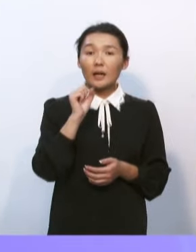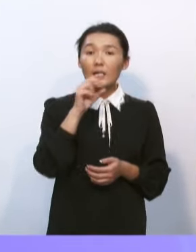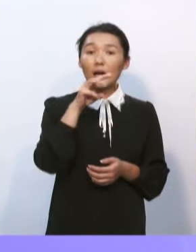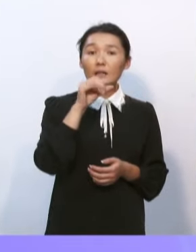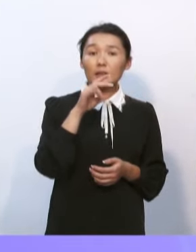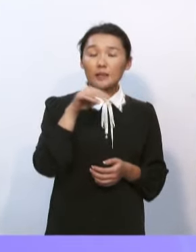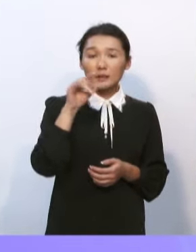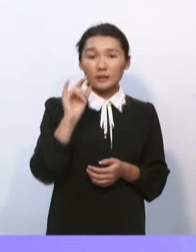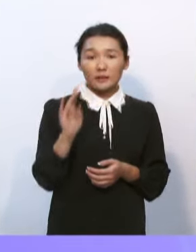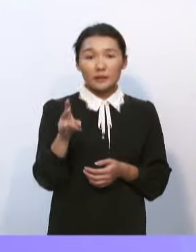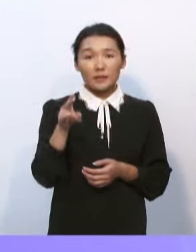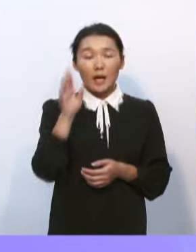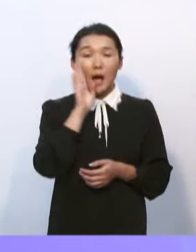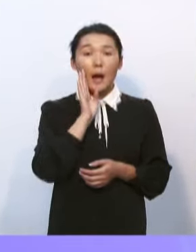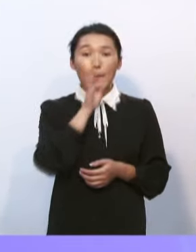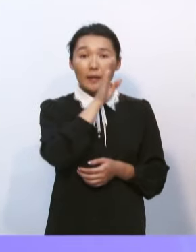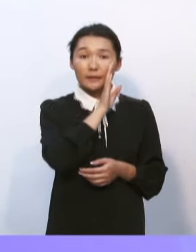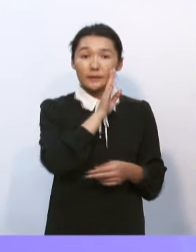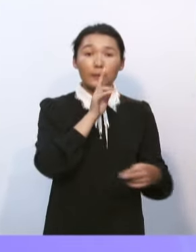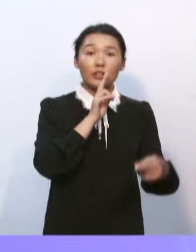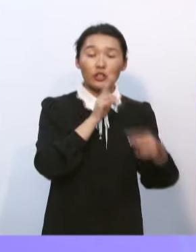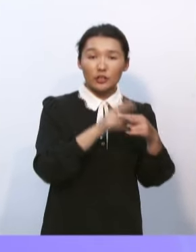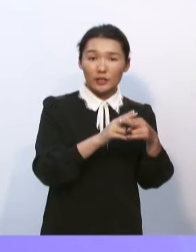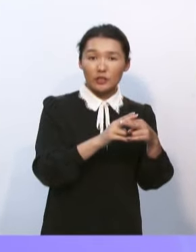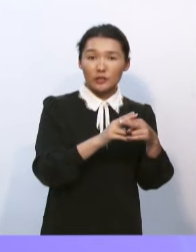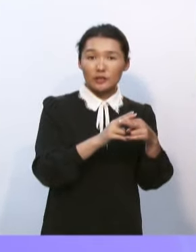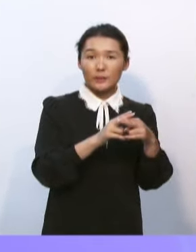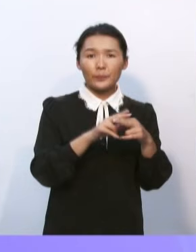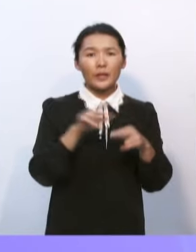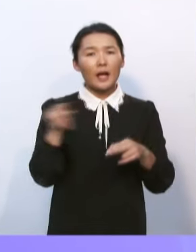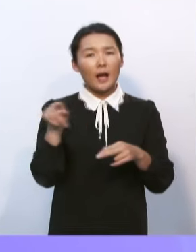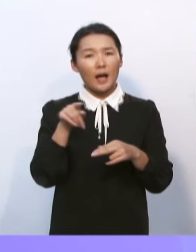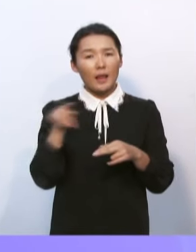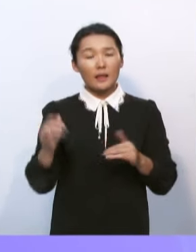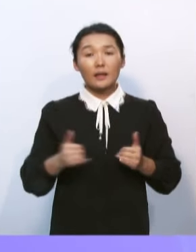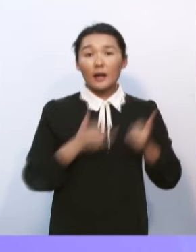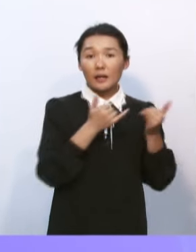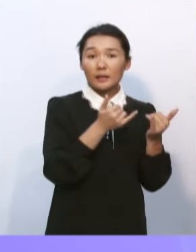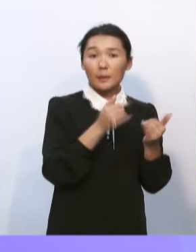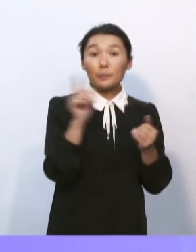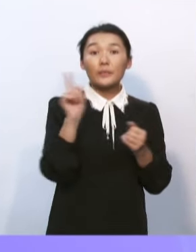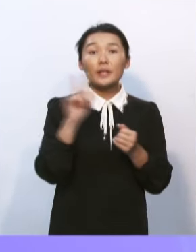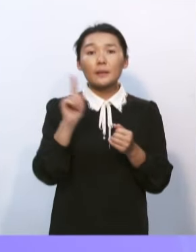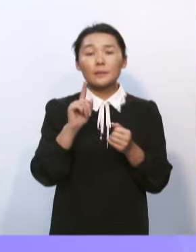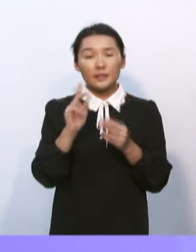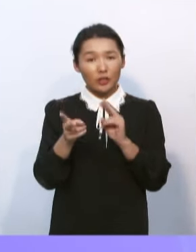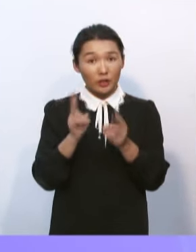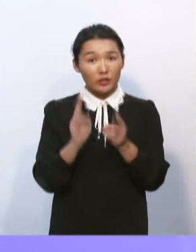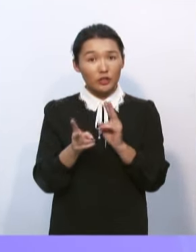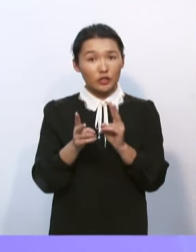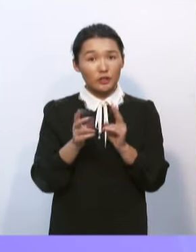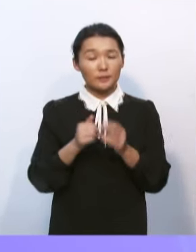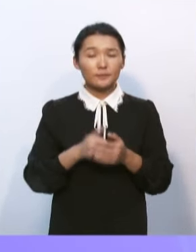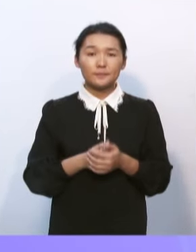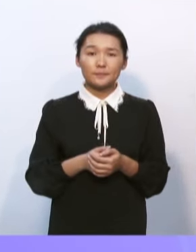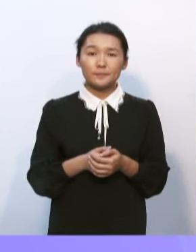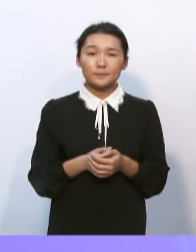Актандын апасы менен эжеси аларга арнап эмне даярдашты?